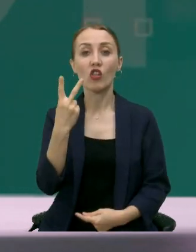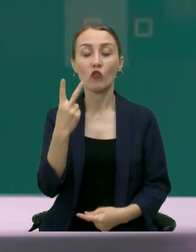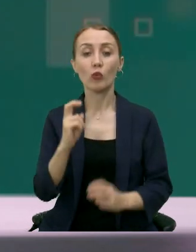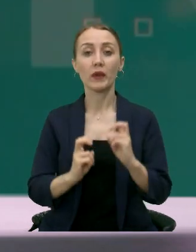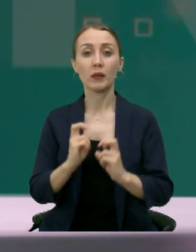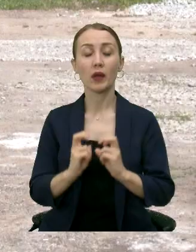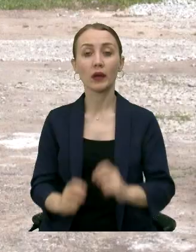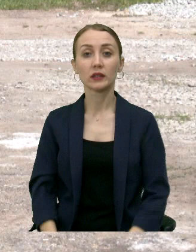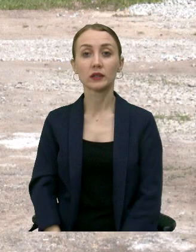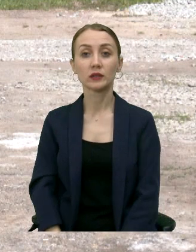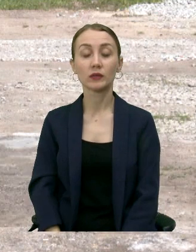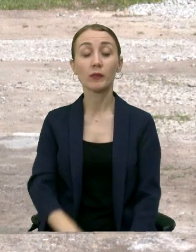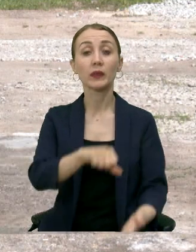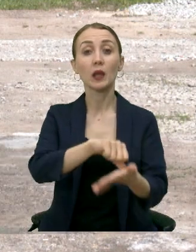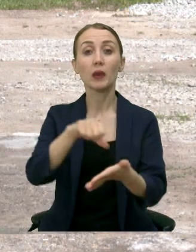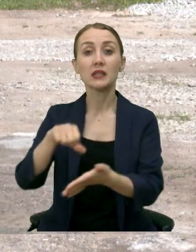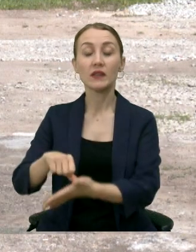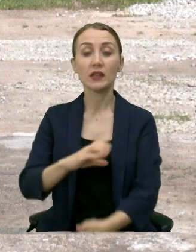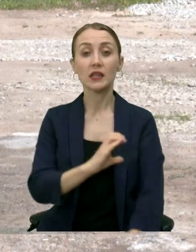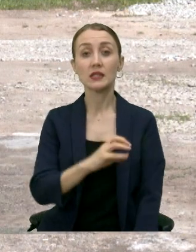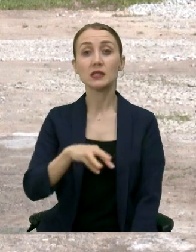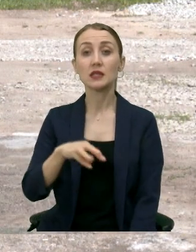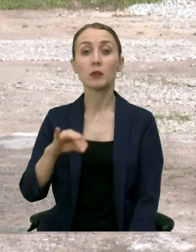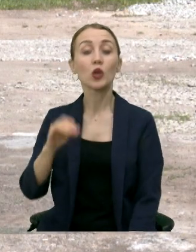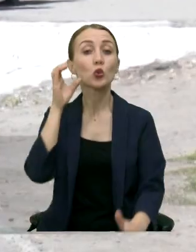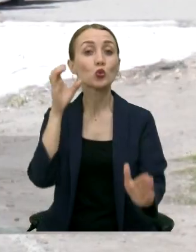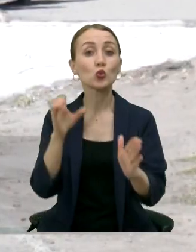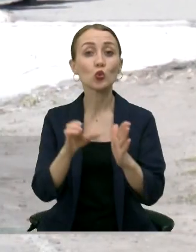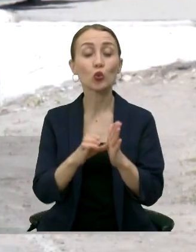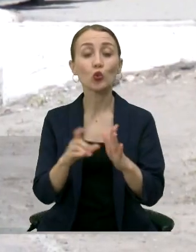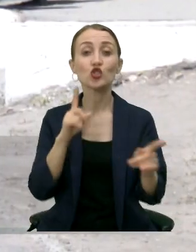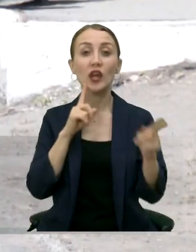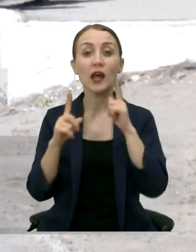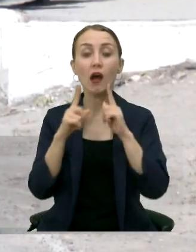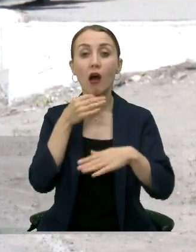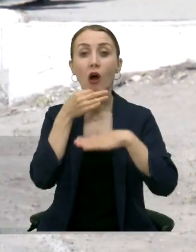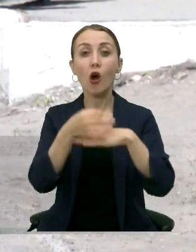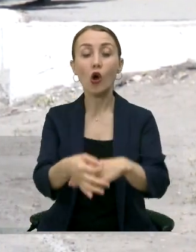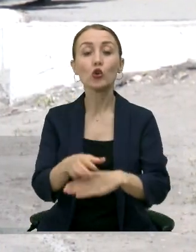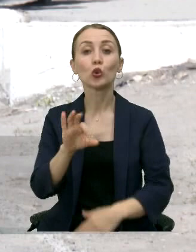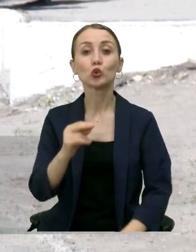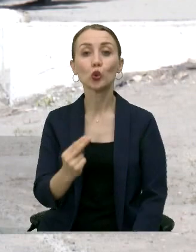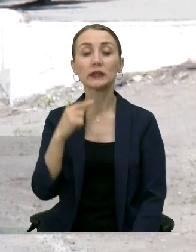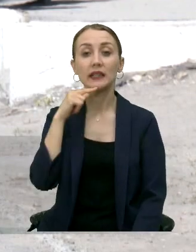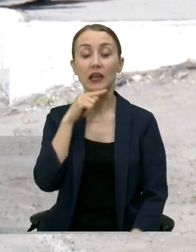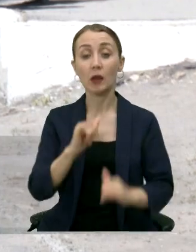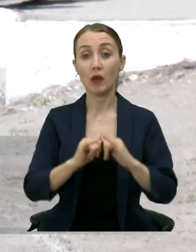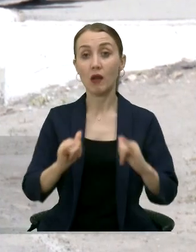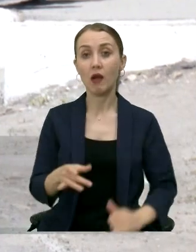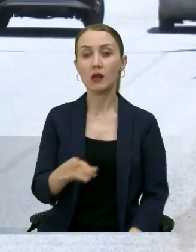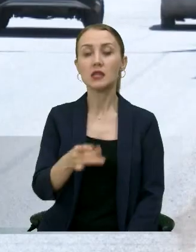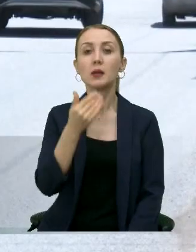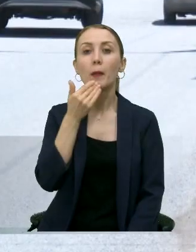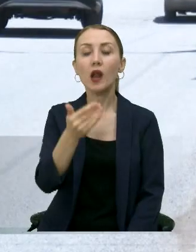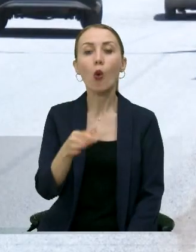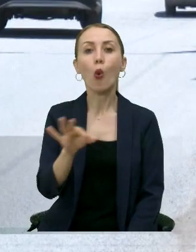предприятиях. Представители средств массовой информации, заслушавшие на брифинге отчет о социально-экономическом развитии района, сразу же спросили об